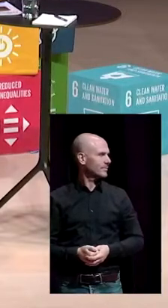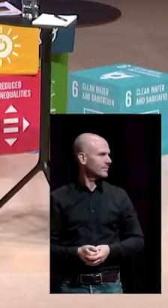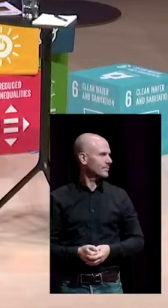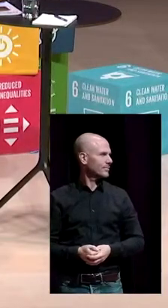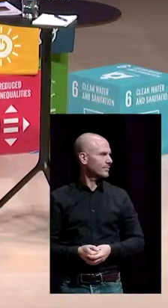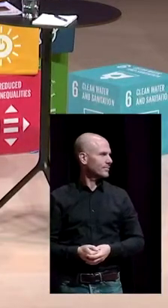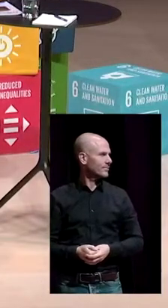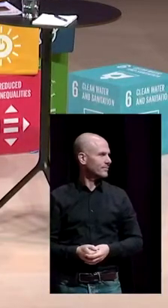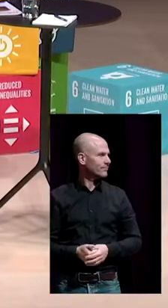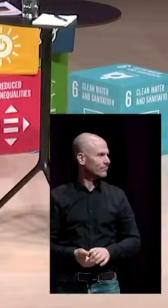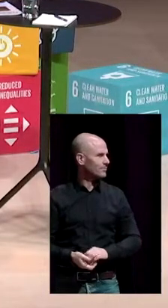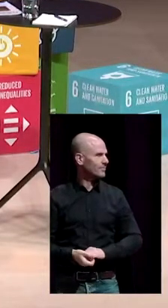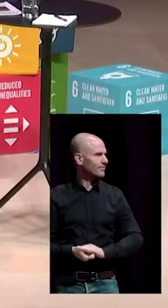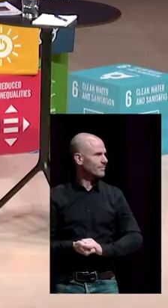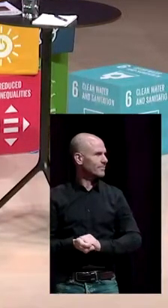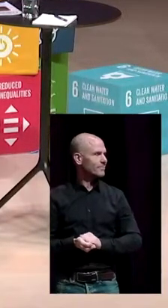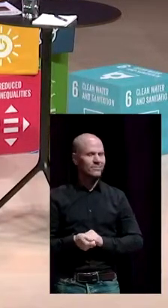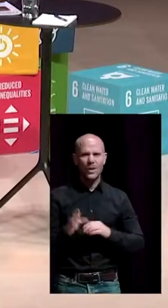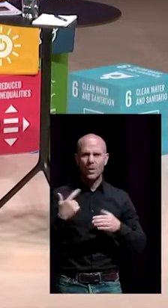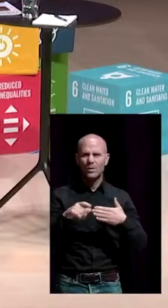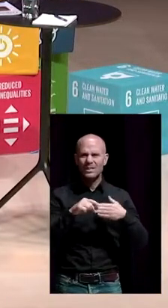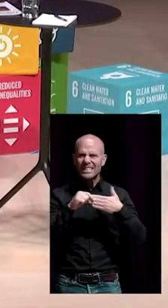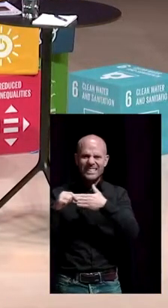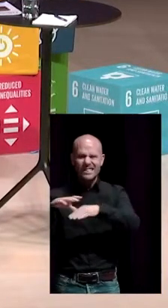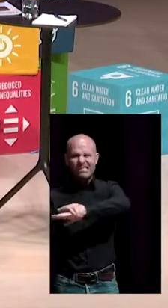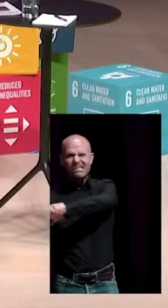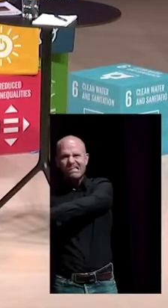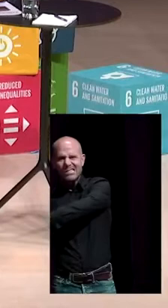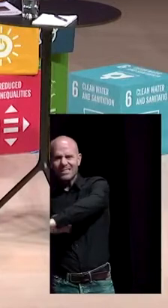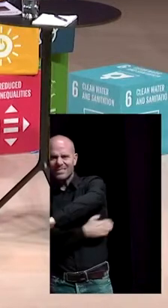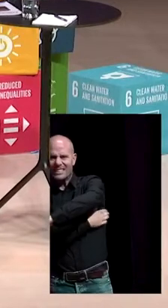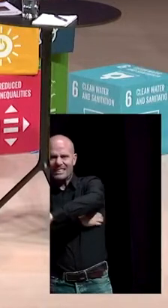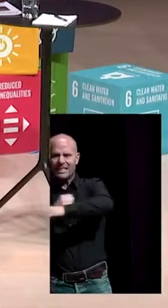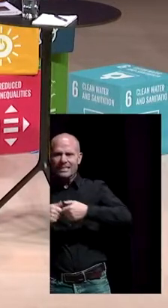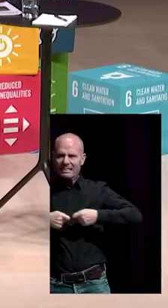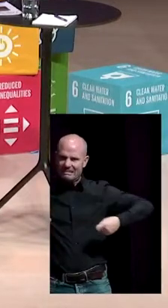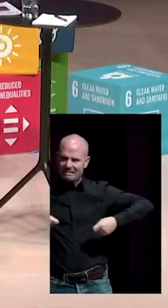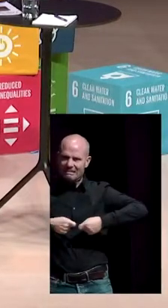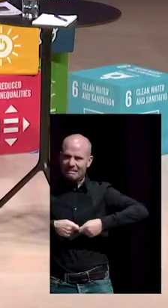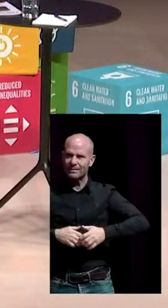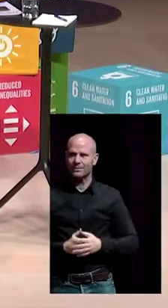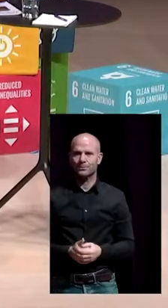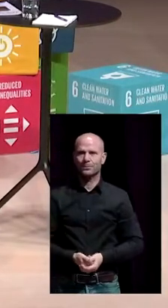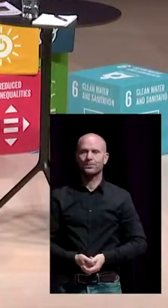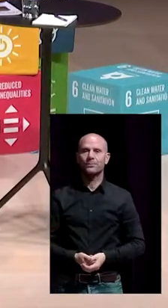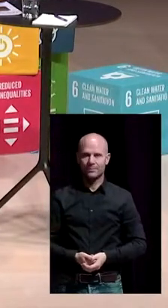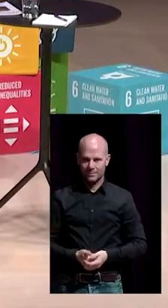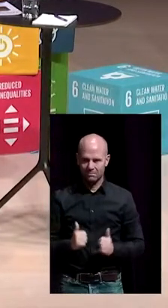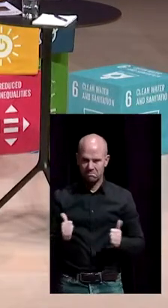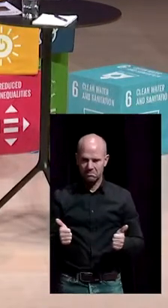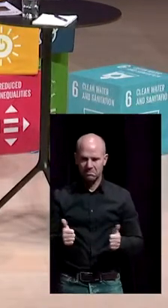Och så här. Och dra verkligen så att det sträcker i den här muskeln här. Så, vad